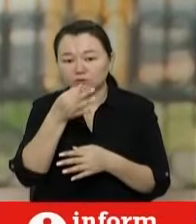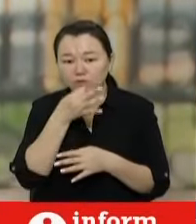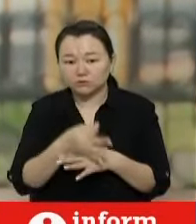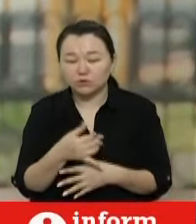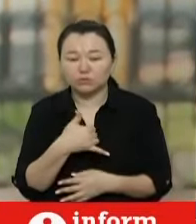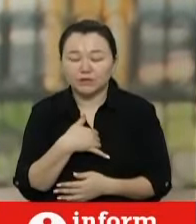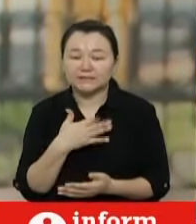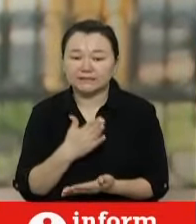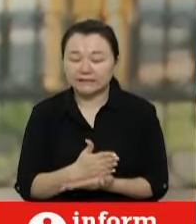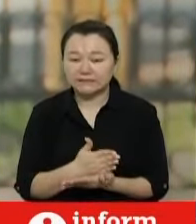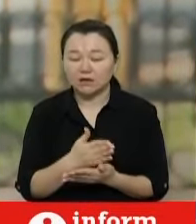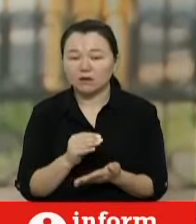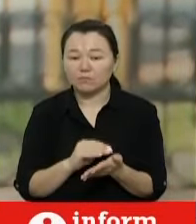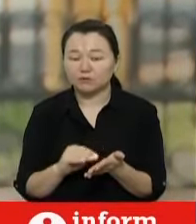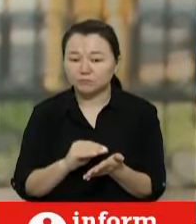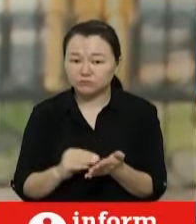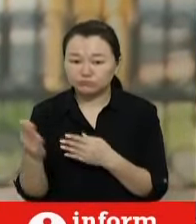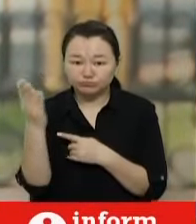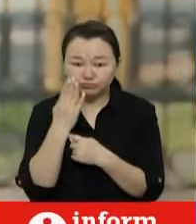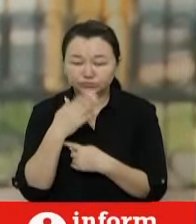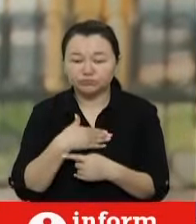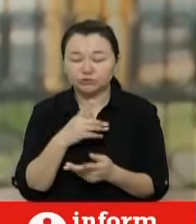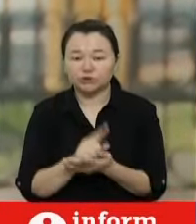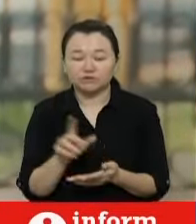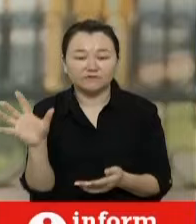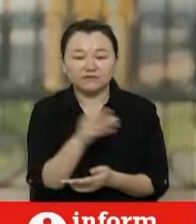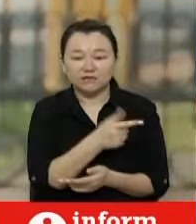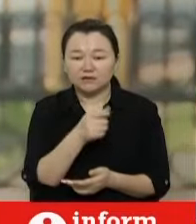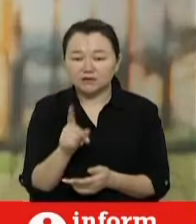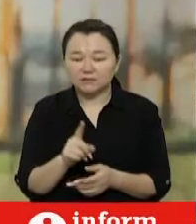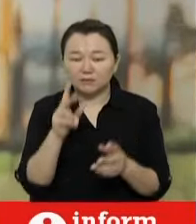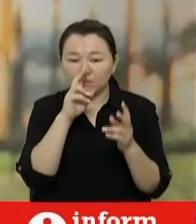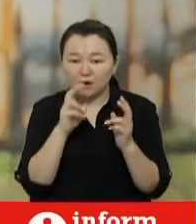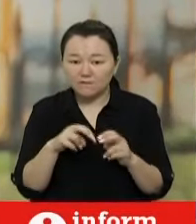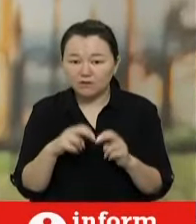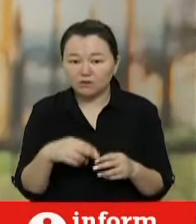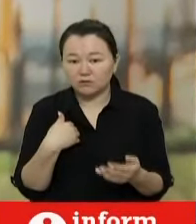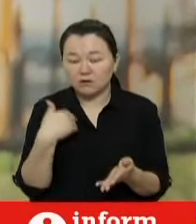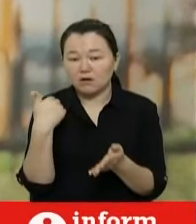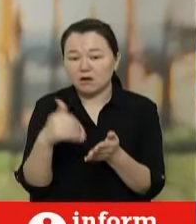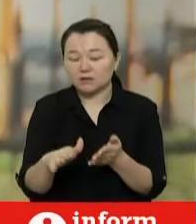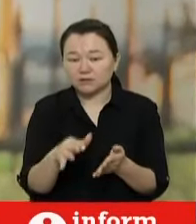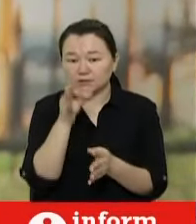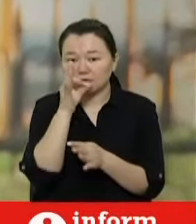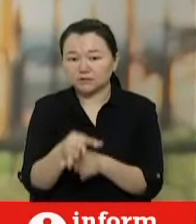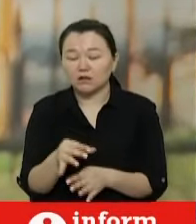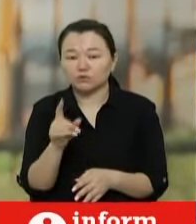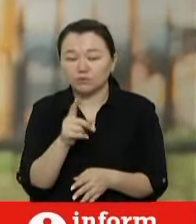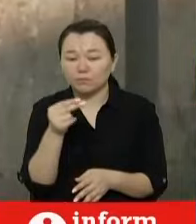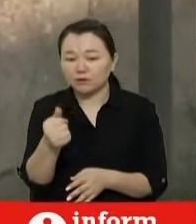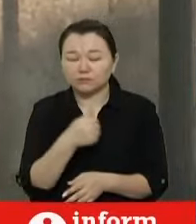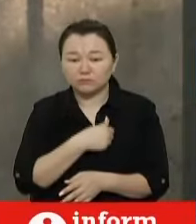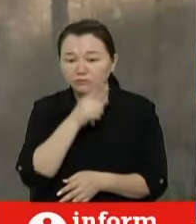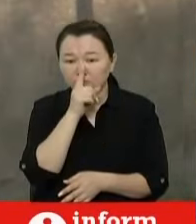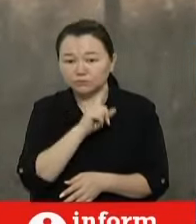нас есть предписание, что мы должны все проверить газовые приборы. Я отказалась, сказала, что платить я не